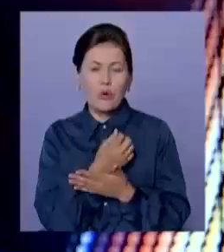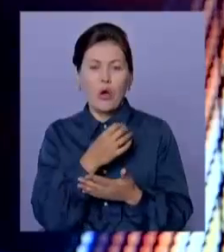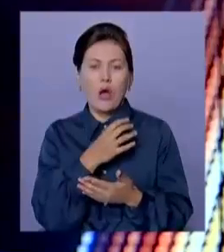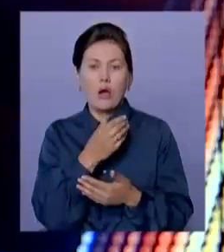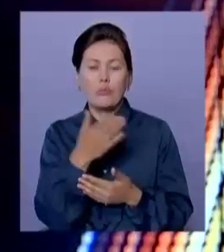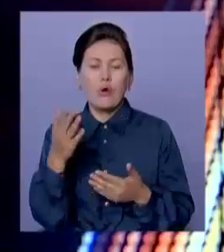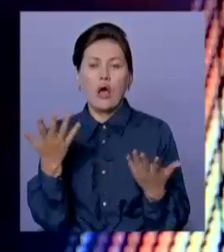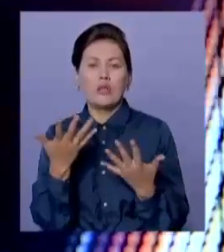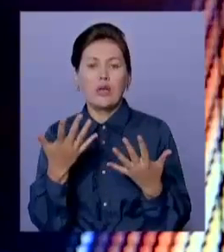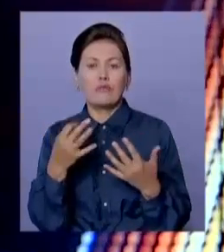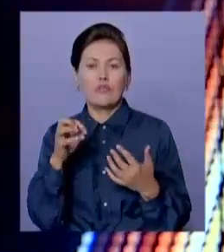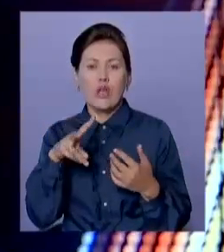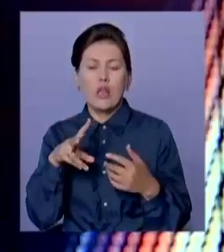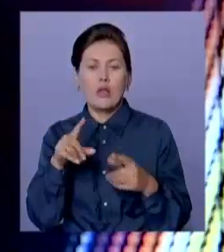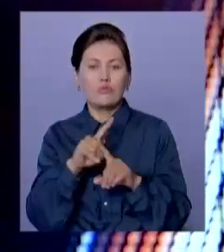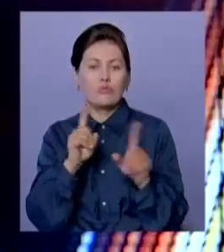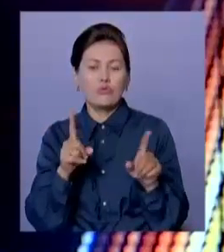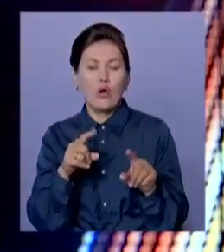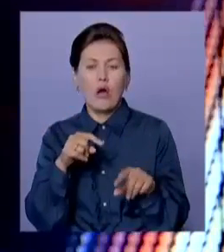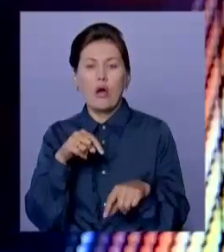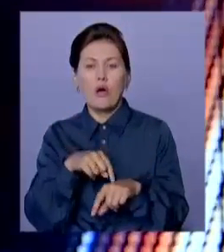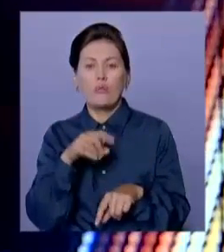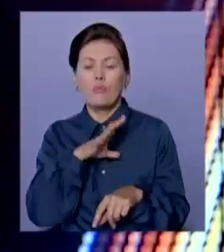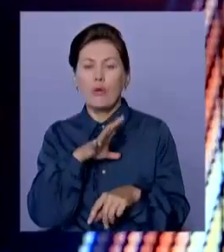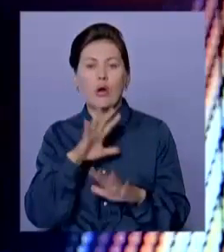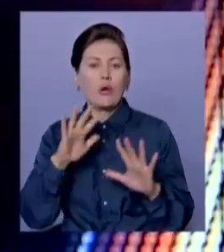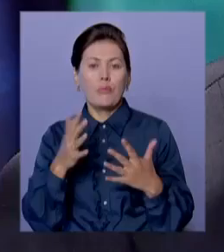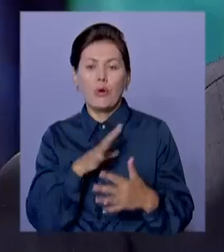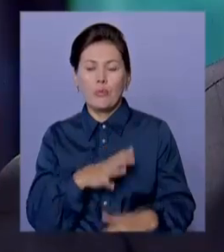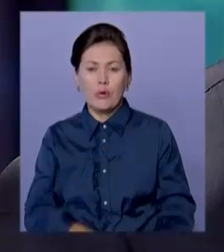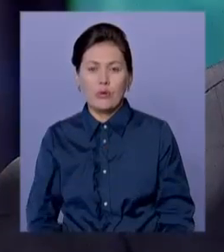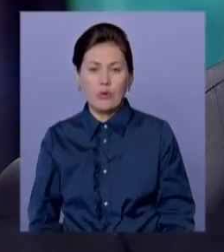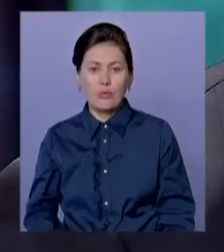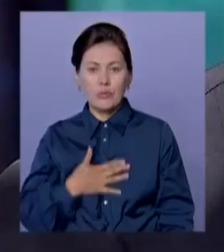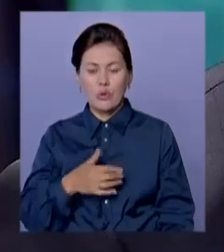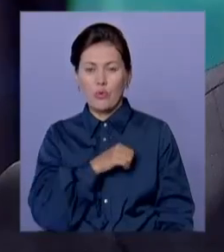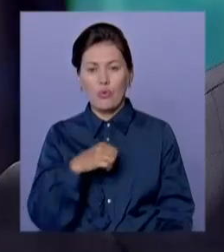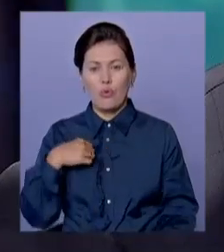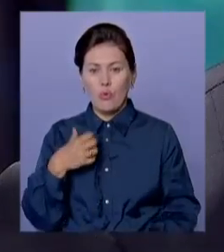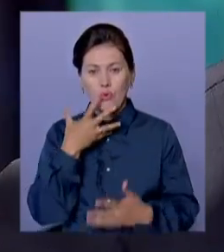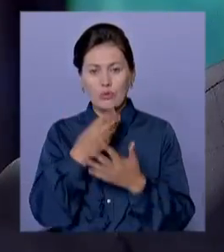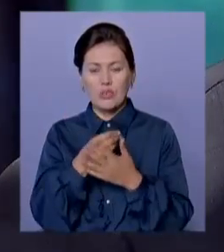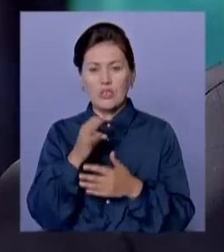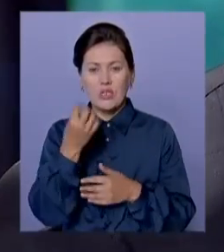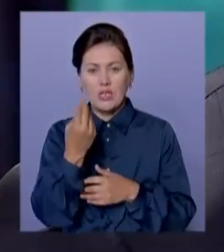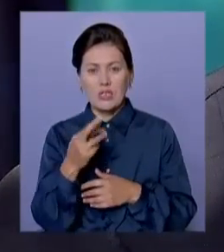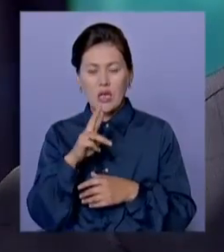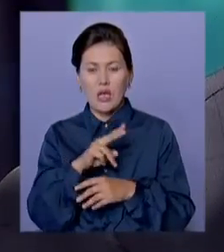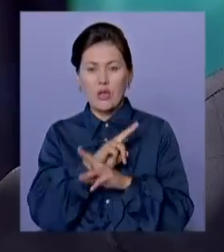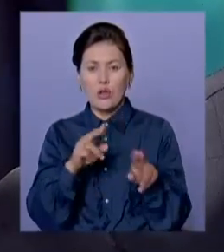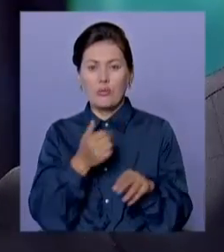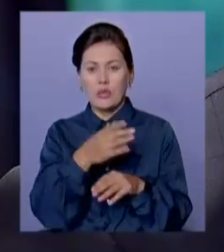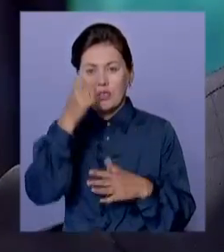осындай футсалда қаншалықты сенсация жасалады? Біздің өзіміз сенсация жасадық деп ойлаймыз. Бізге ешкім